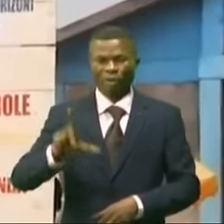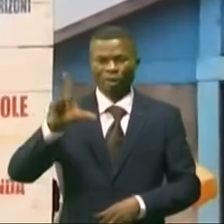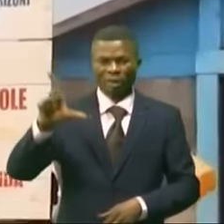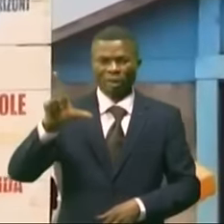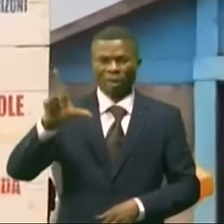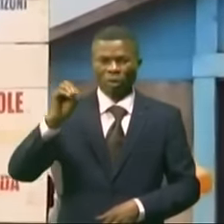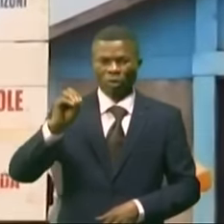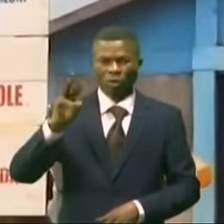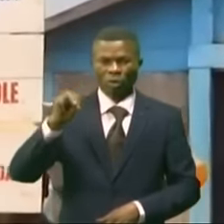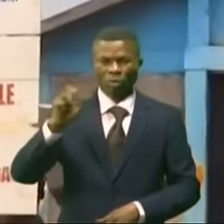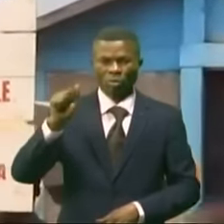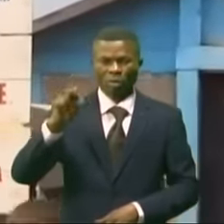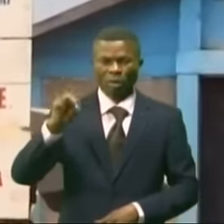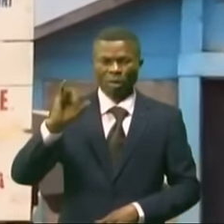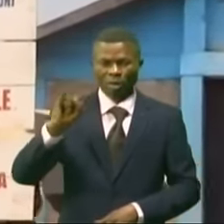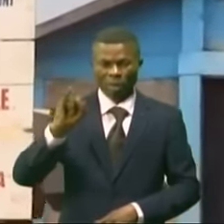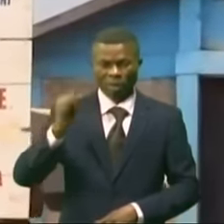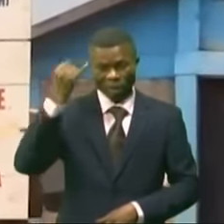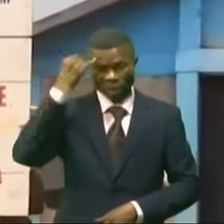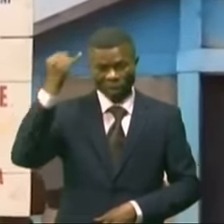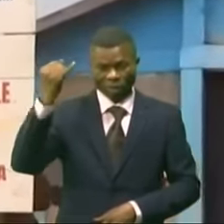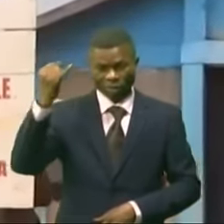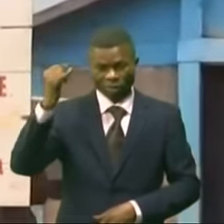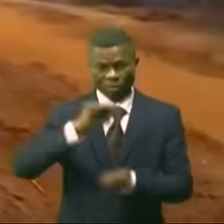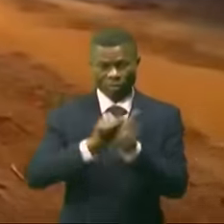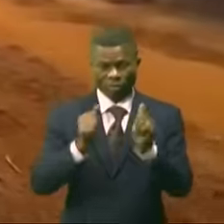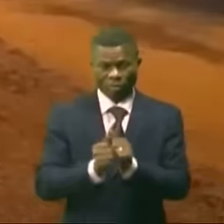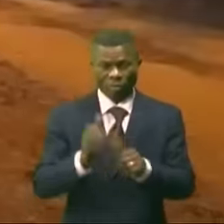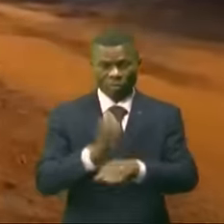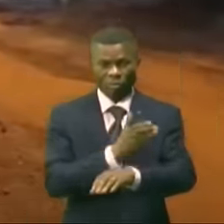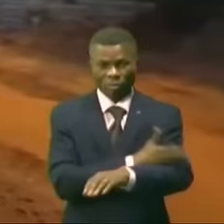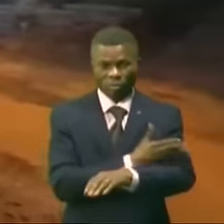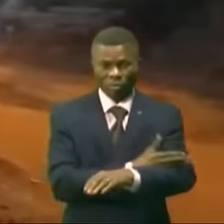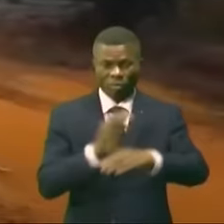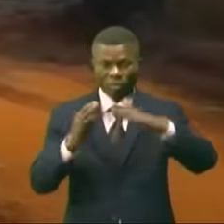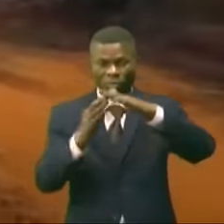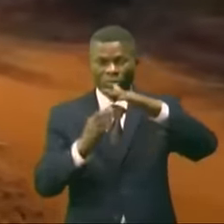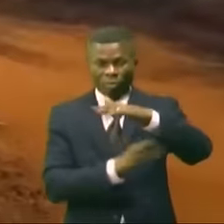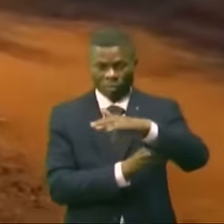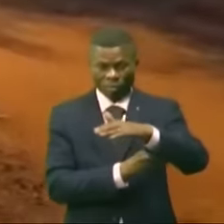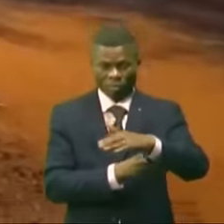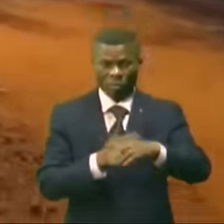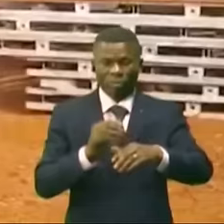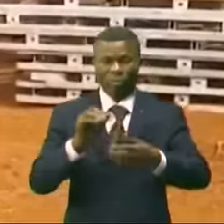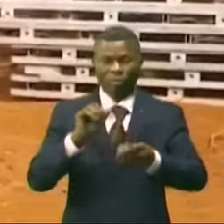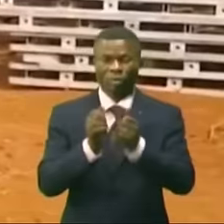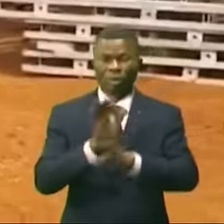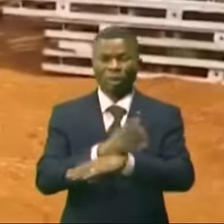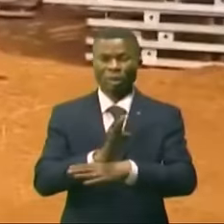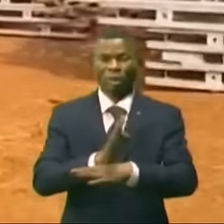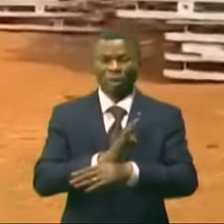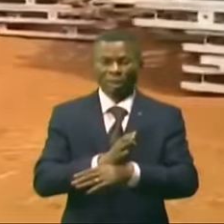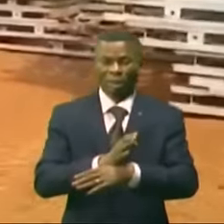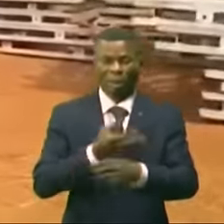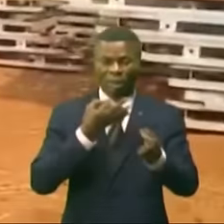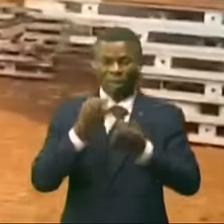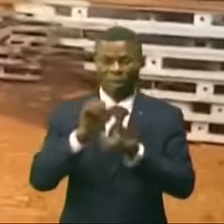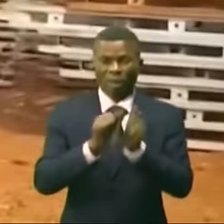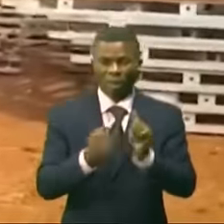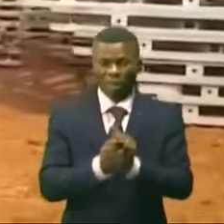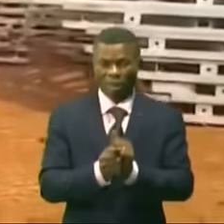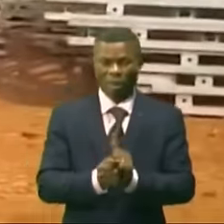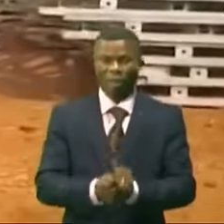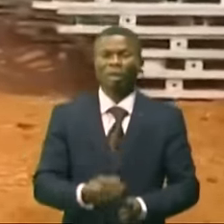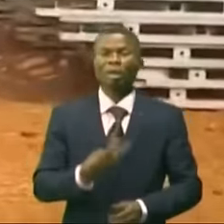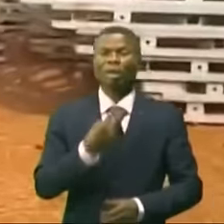Kabamba dans un contexte d'inquiétude croissante des rumeurs surcul sur les réseaux sociaux évoquant un éventuel abandon